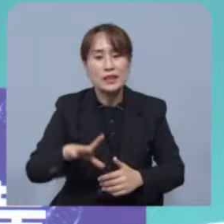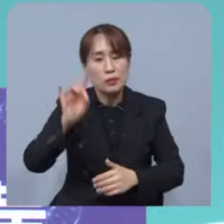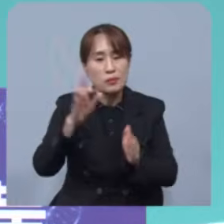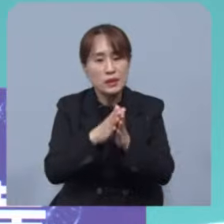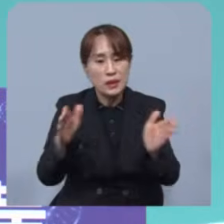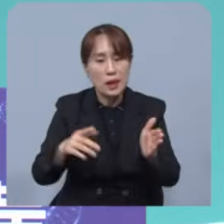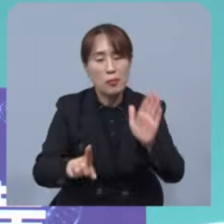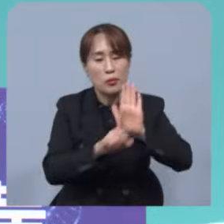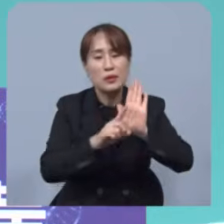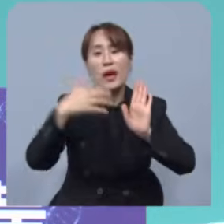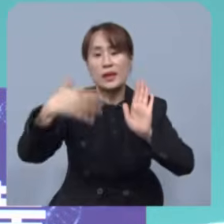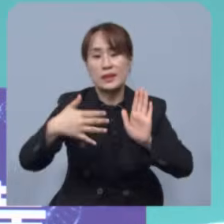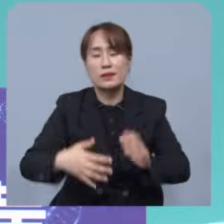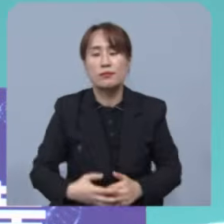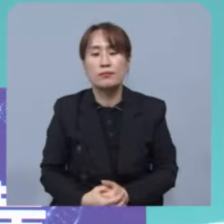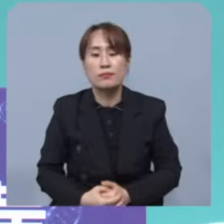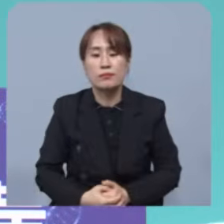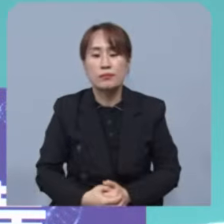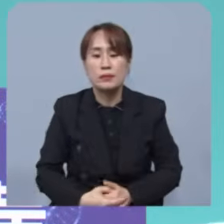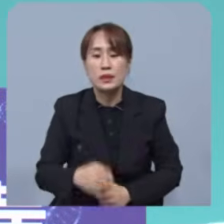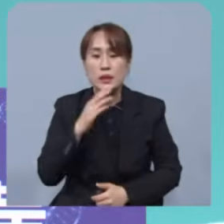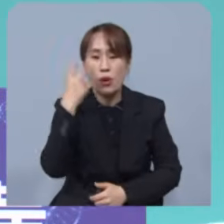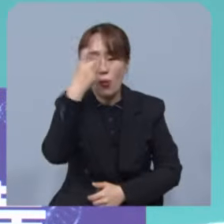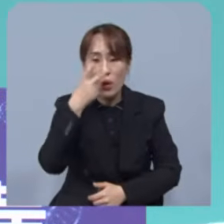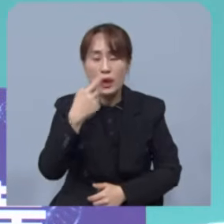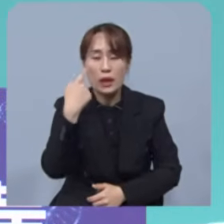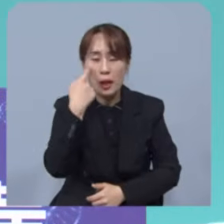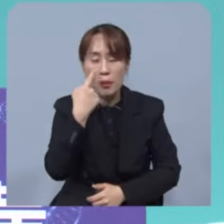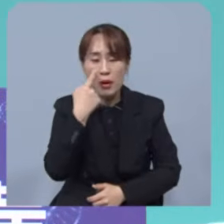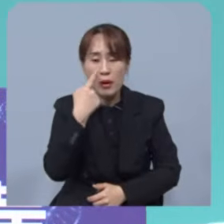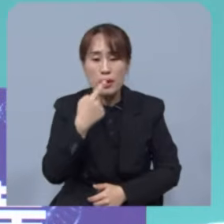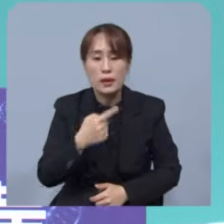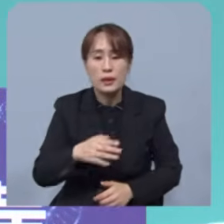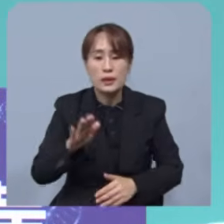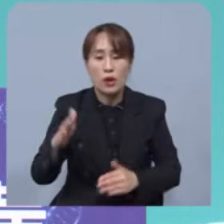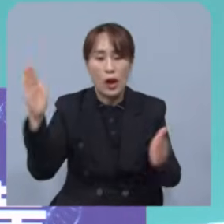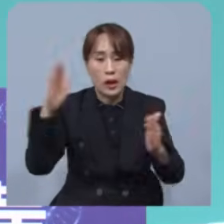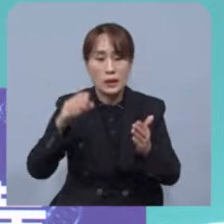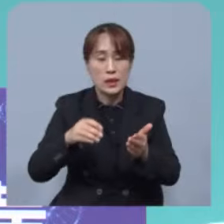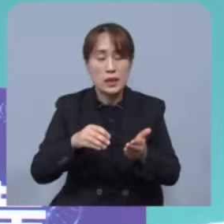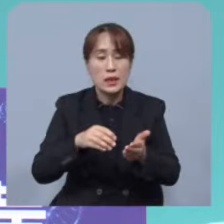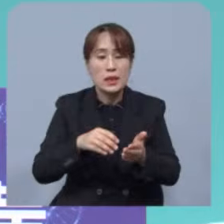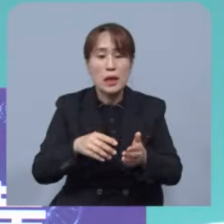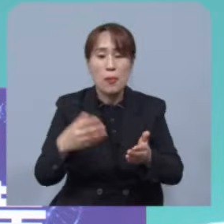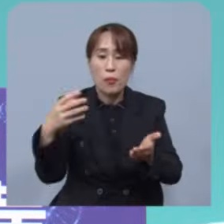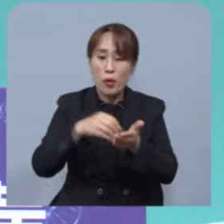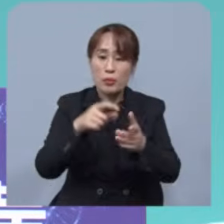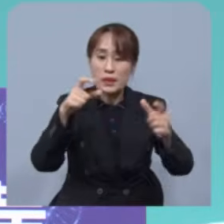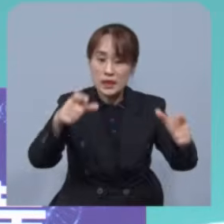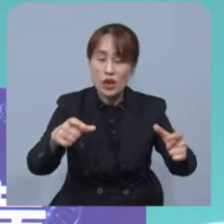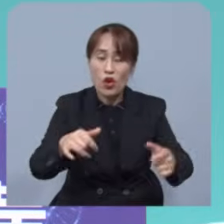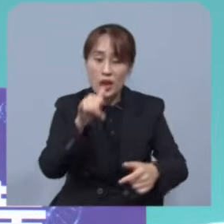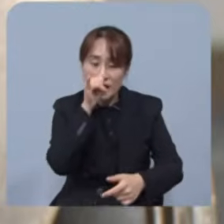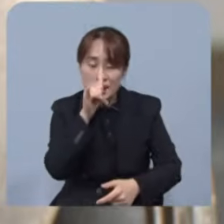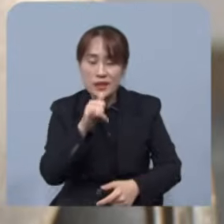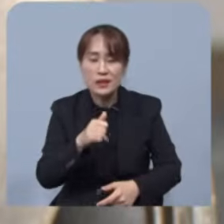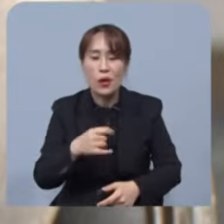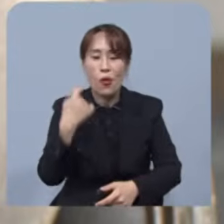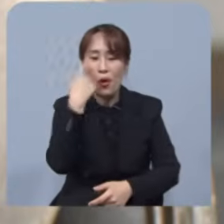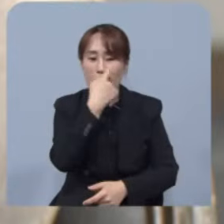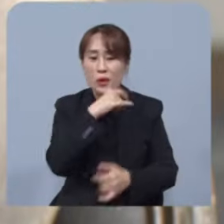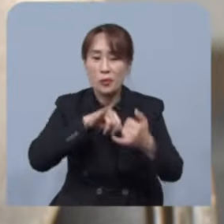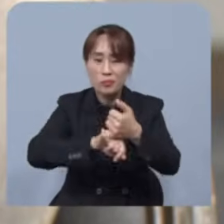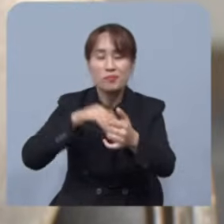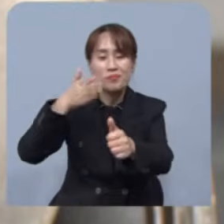아직은 모집을 안 하고 있나 본데 한번 실태 확인을 해보시고요. 예, 실태 확인을 저 학생이 소속된 지역이나 아이가 있는지 챙겨보시고.